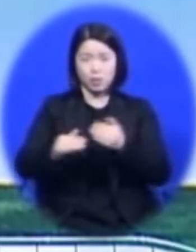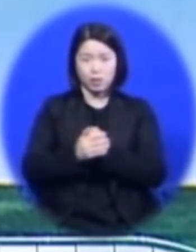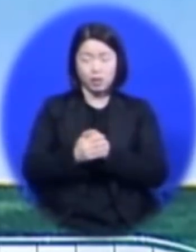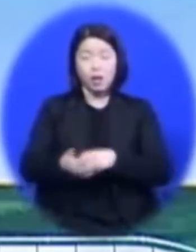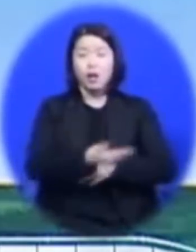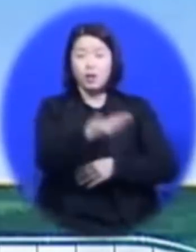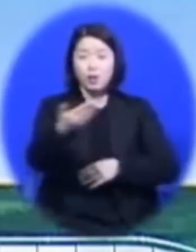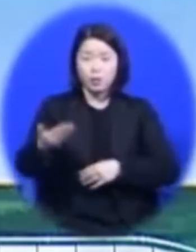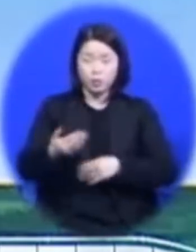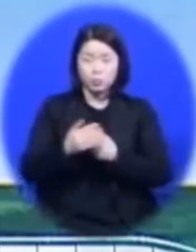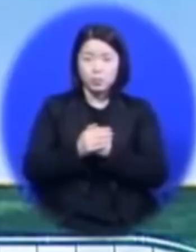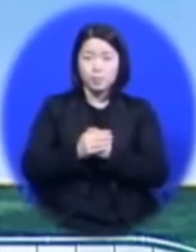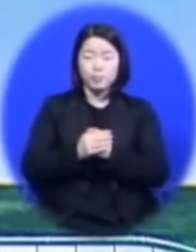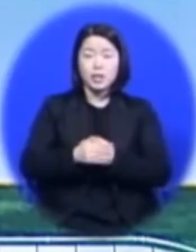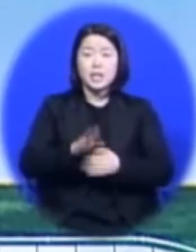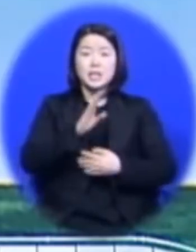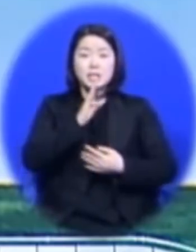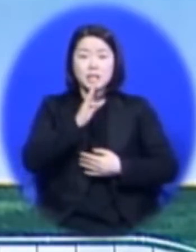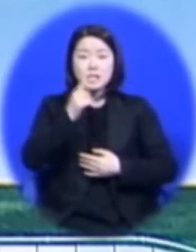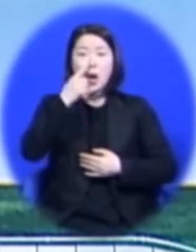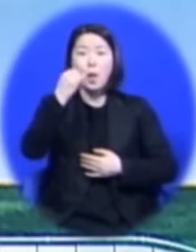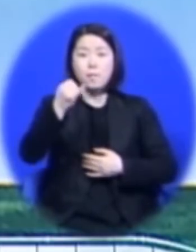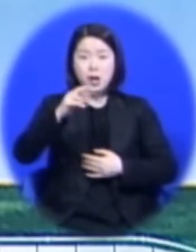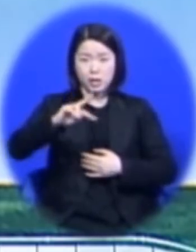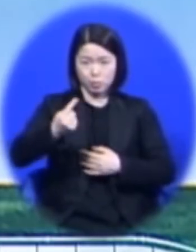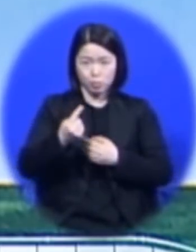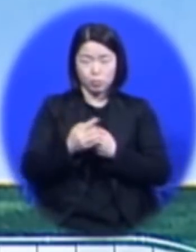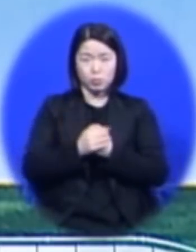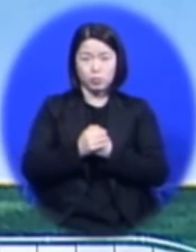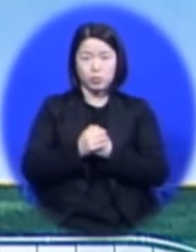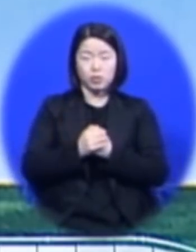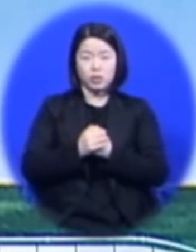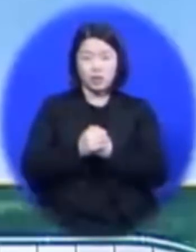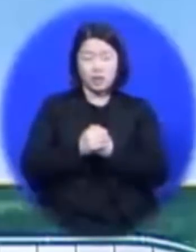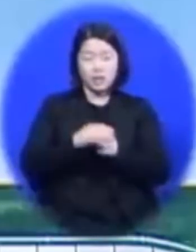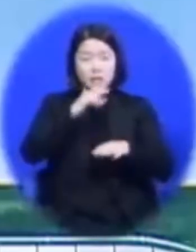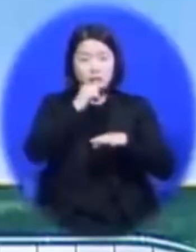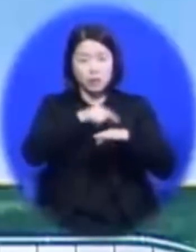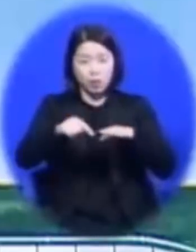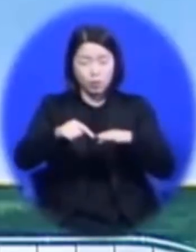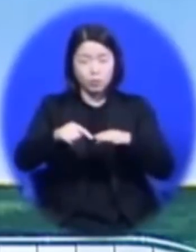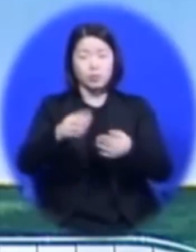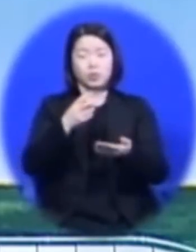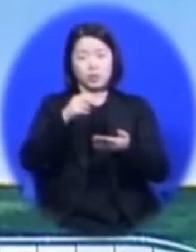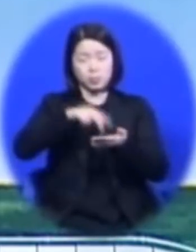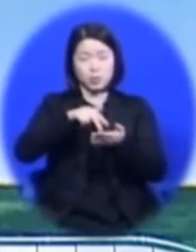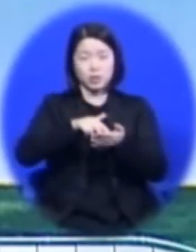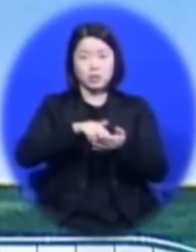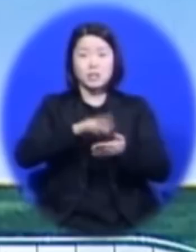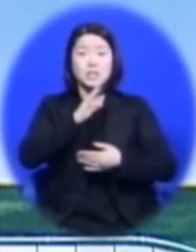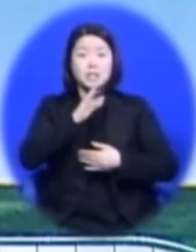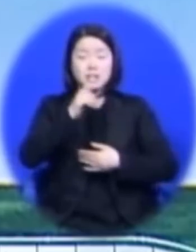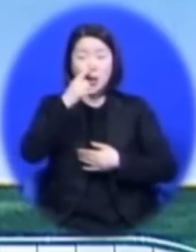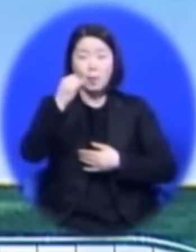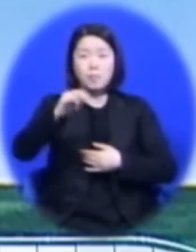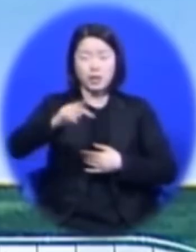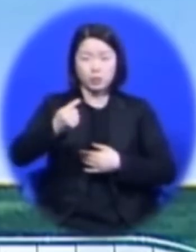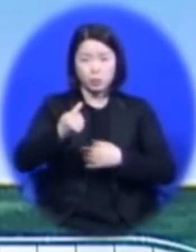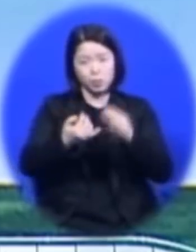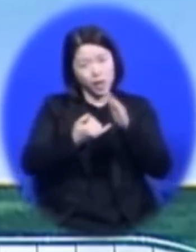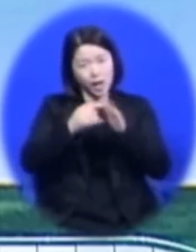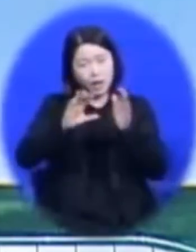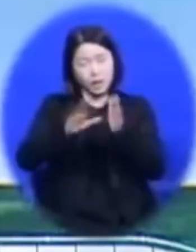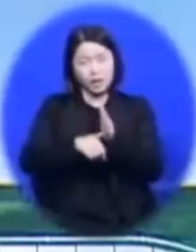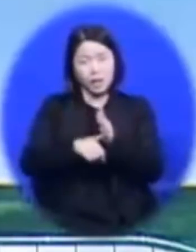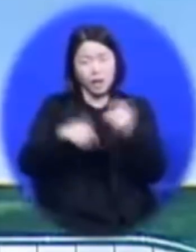여러분 치 어머니라 도록 혈육 쌍 7 어머니 라도 어릴 때 아이를 그렇게